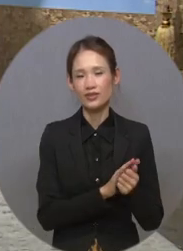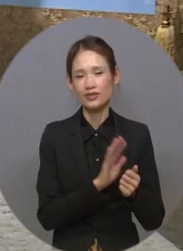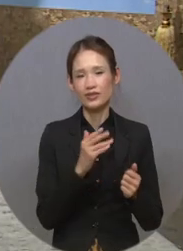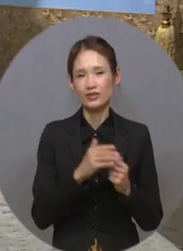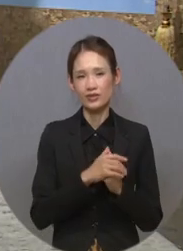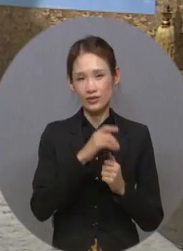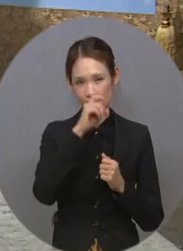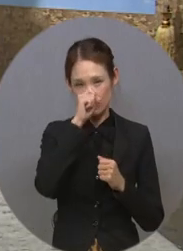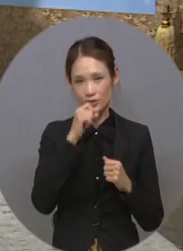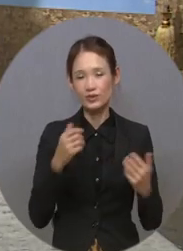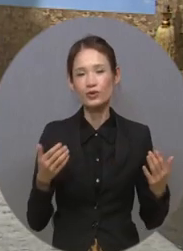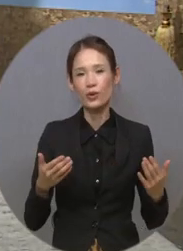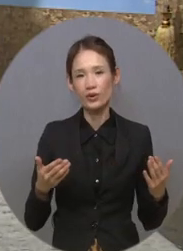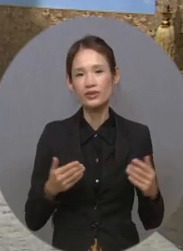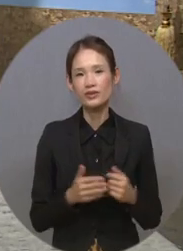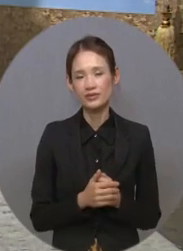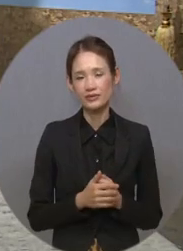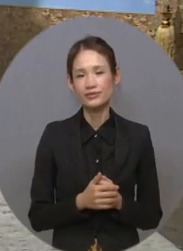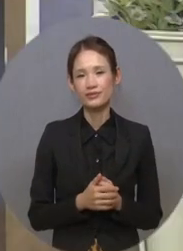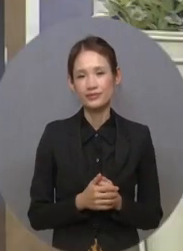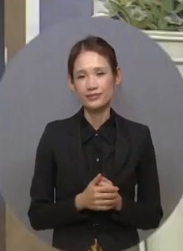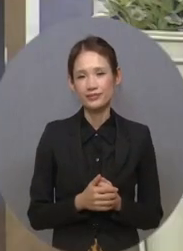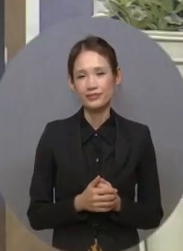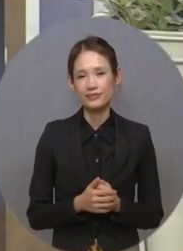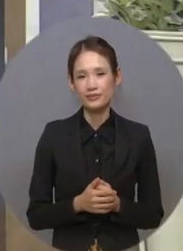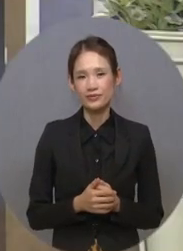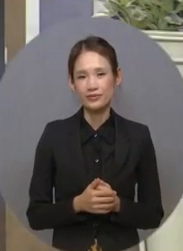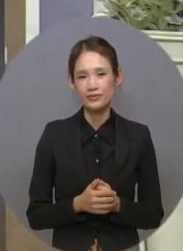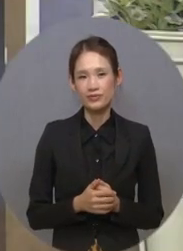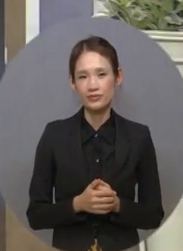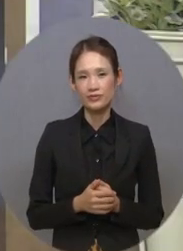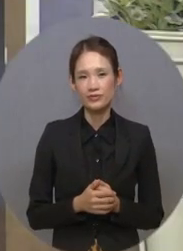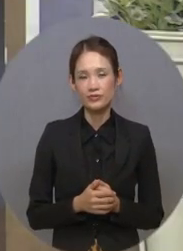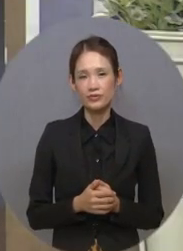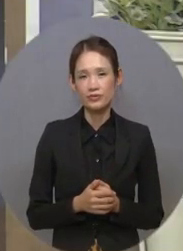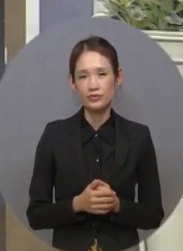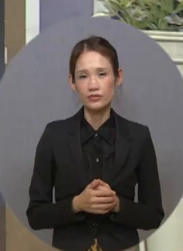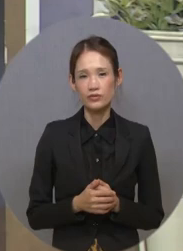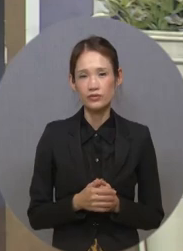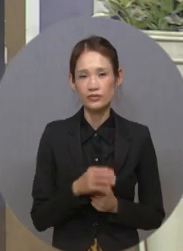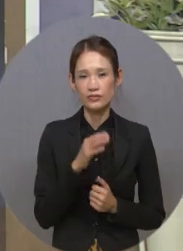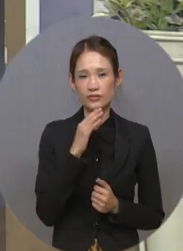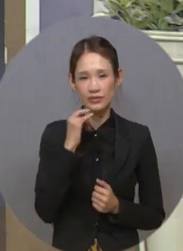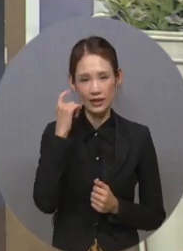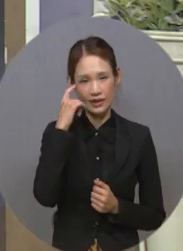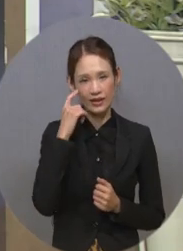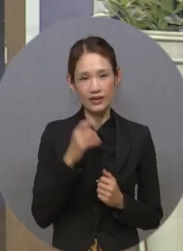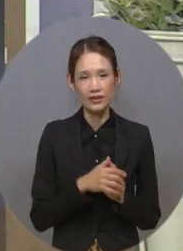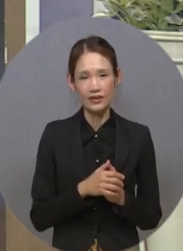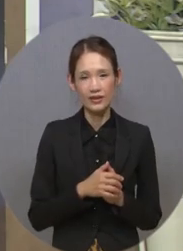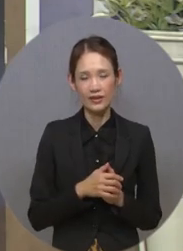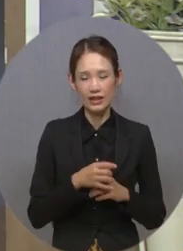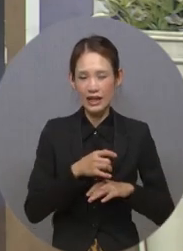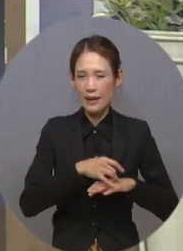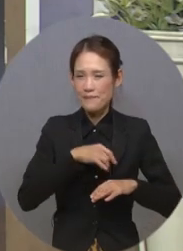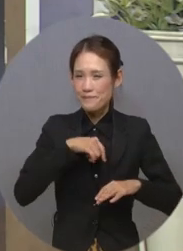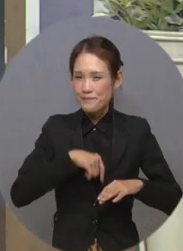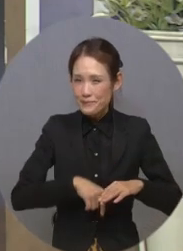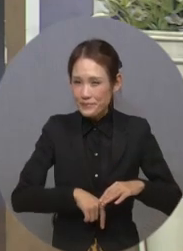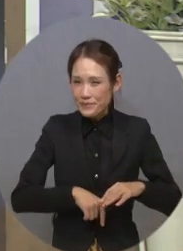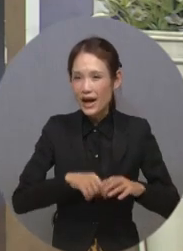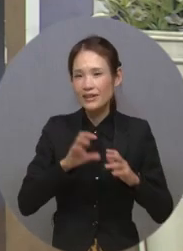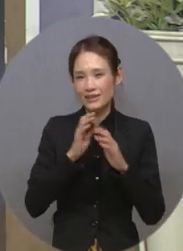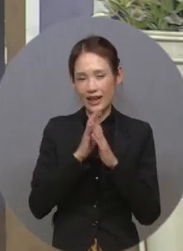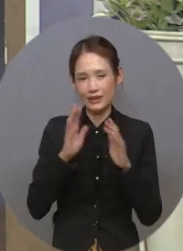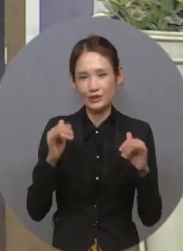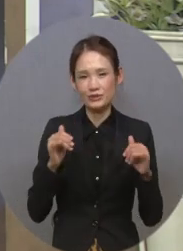됐으면 네. 그렇죠. 또, 네, 또 좋은 일을 하신 거죠. 네. 그러니까 정말 제가 보니까 네. 이 뼛속까지 양주 시민들을